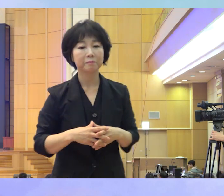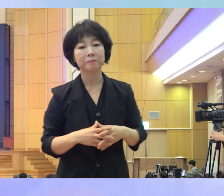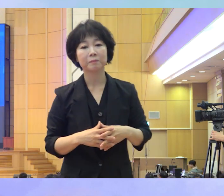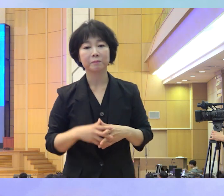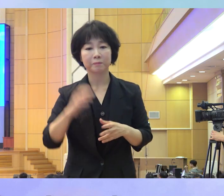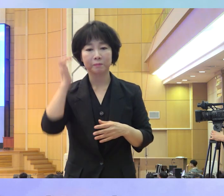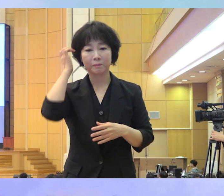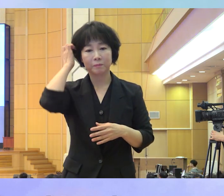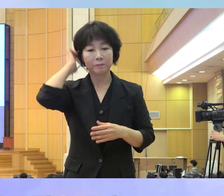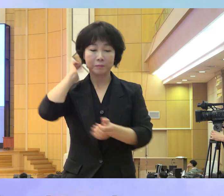네, 하나님 말씀은